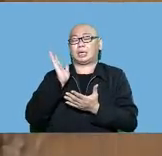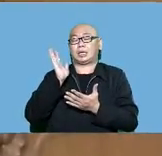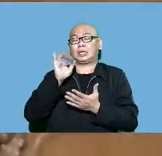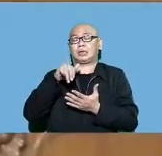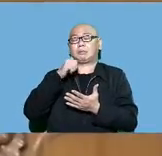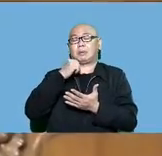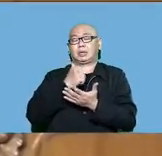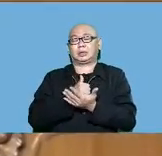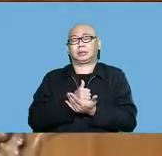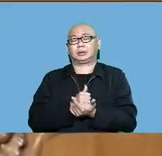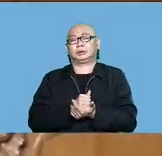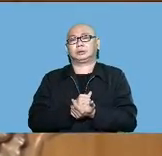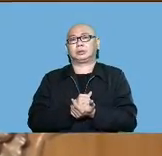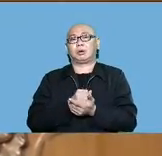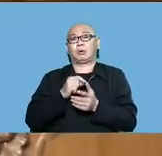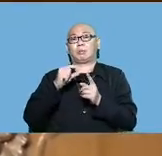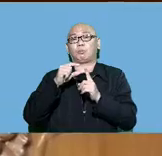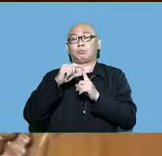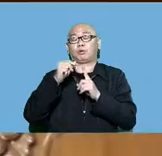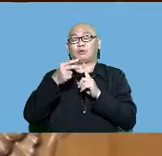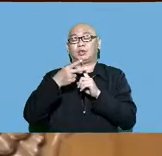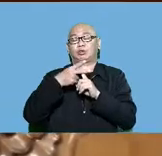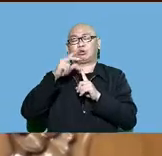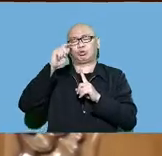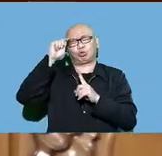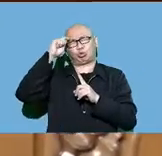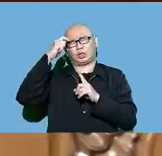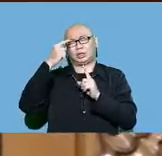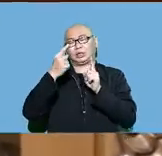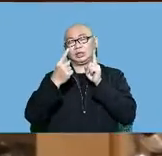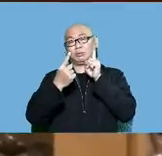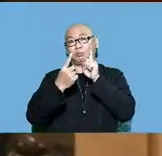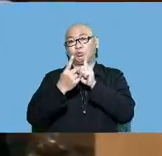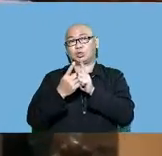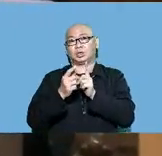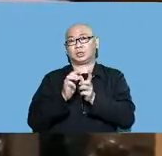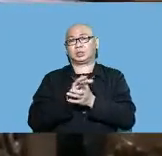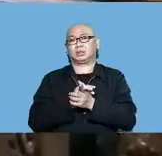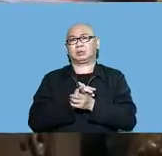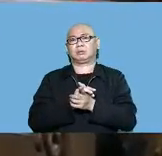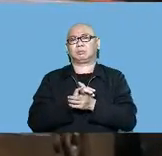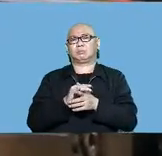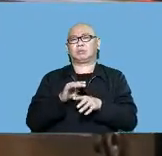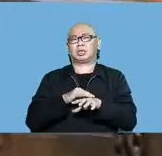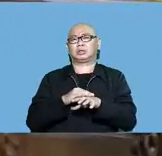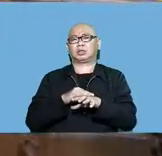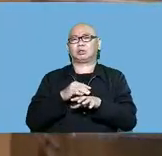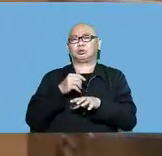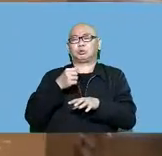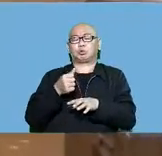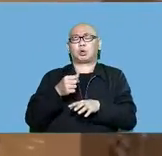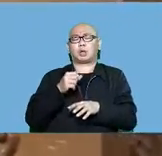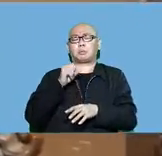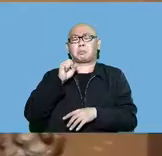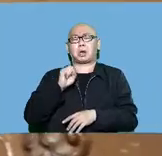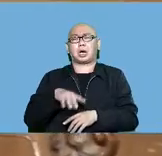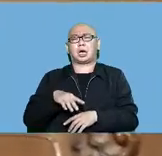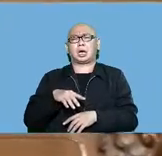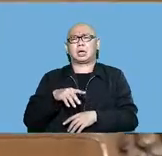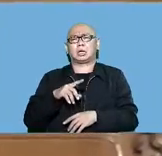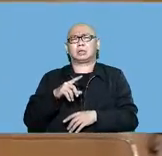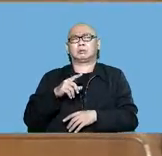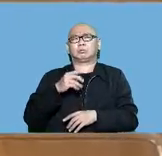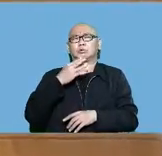semestinya. Profesor semakin sulit ditemui, merasa jual mahal, dan memiliki